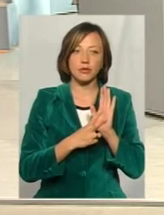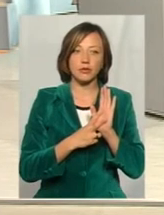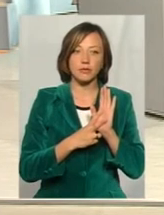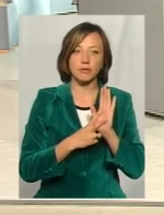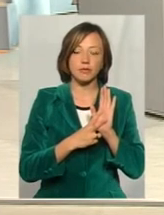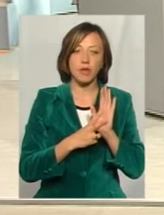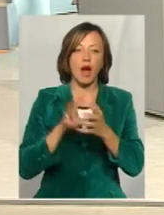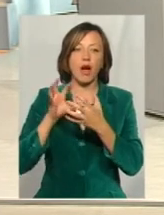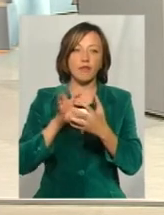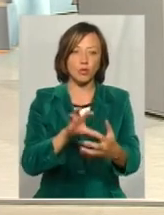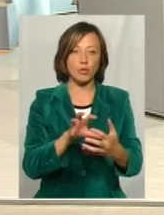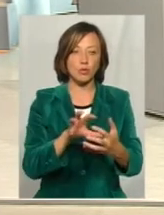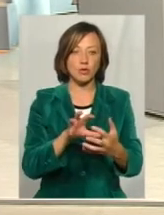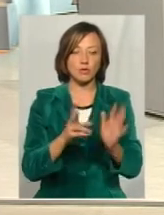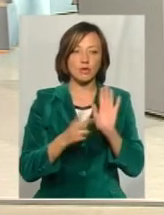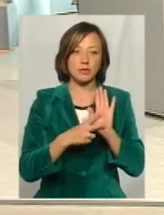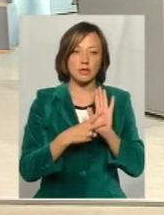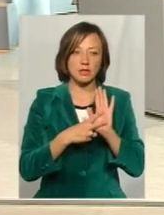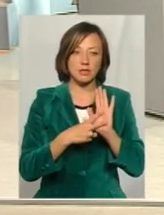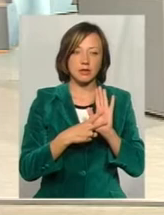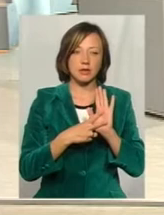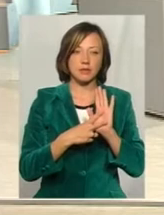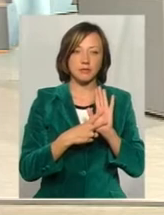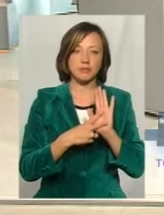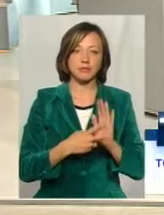чи автобус? Автобус. Середньої пасажира місця. Ага.